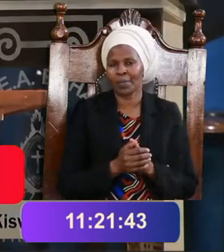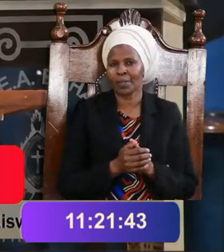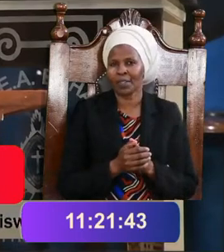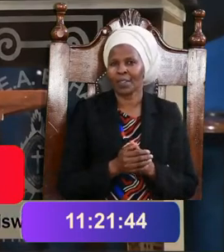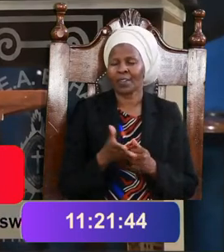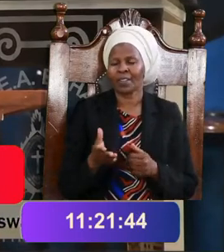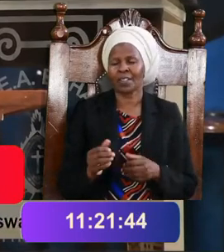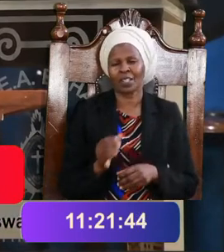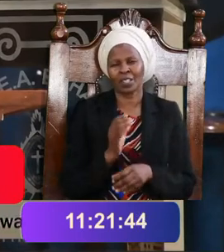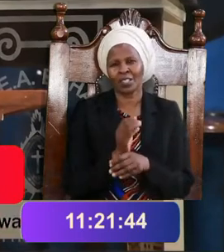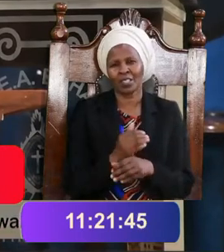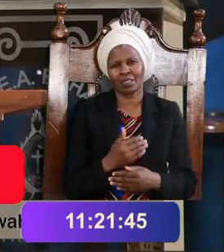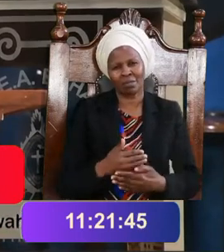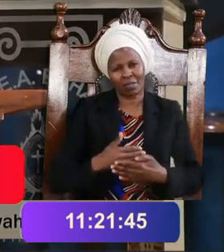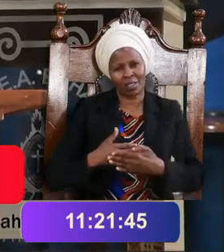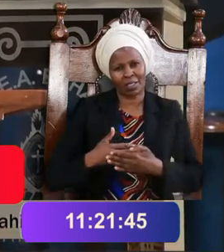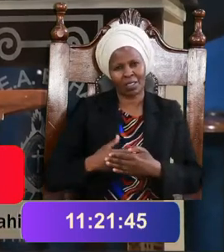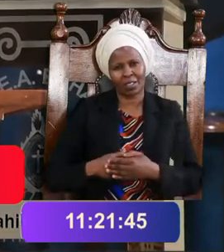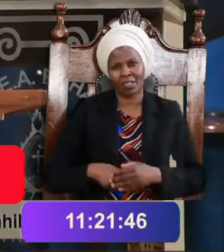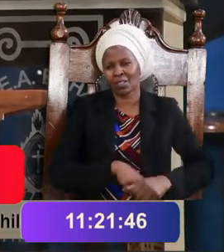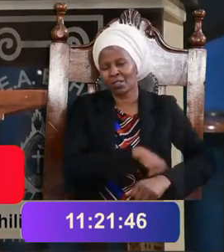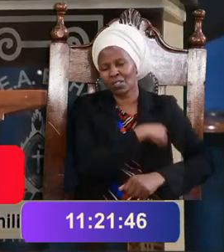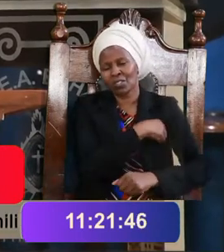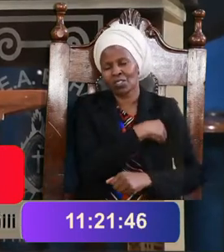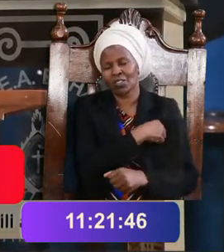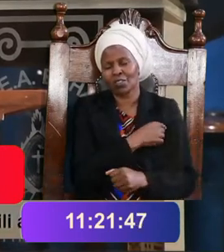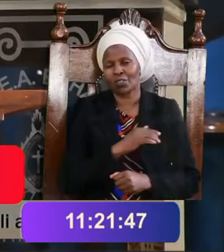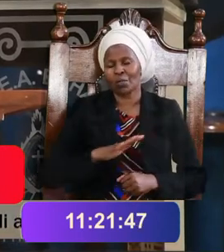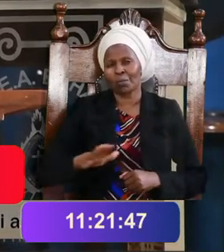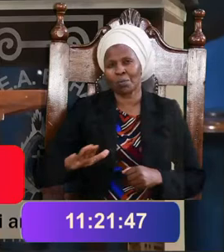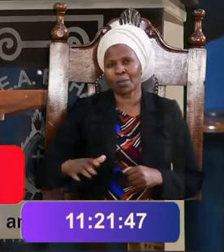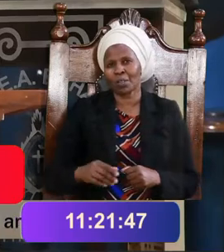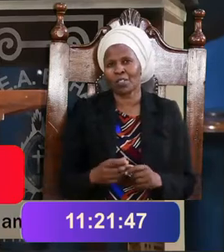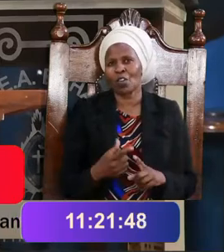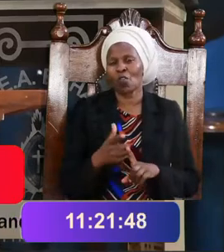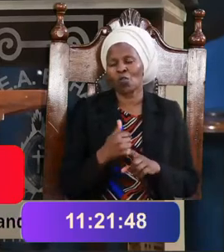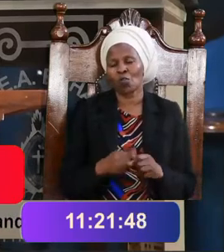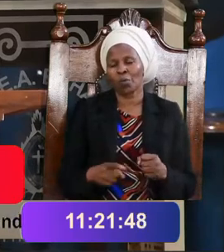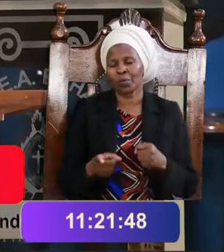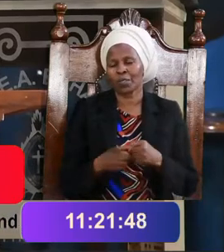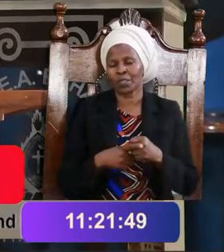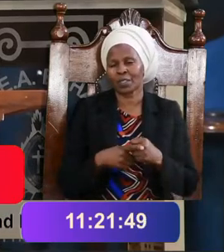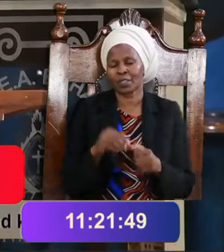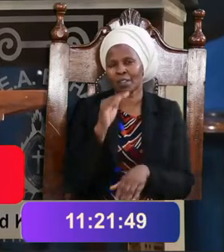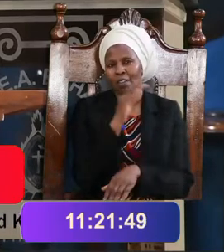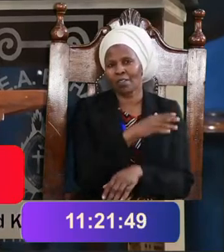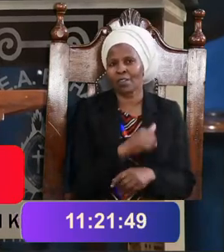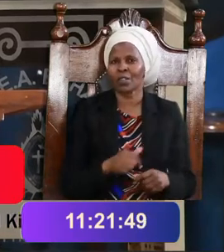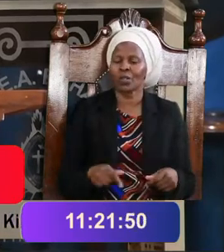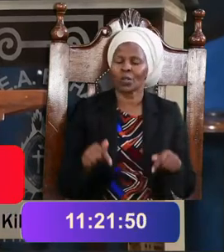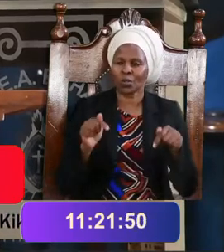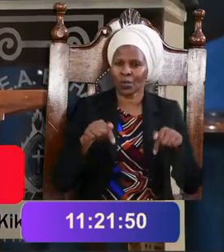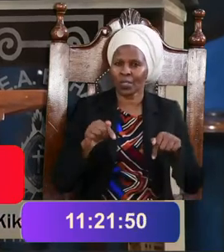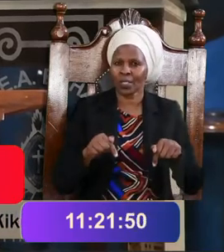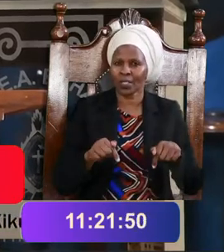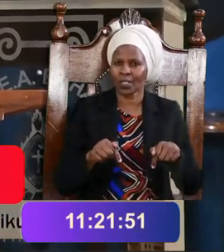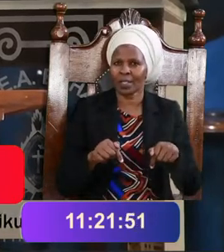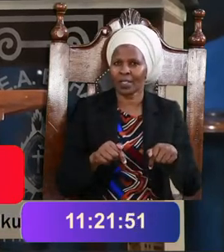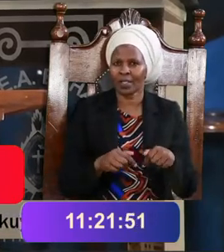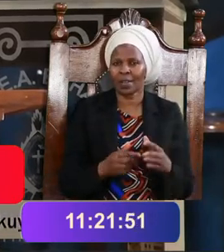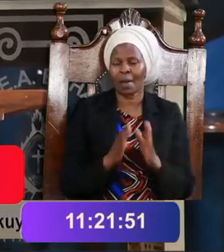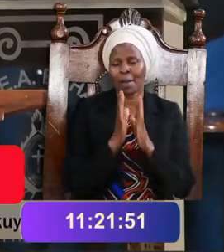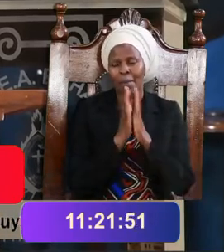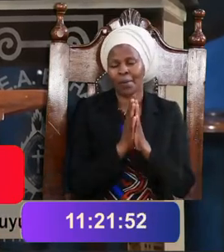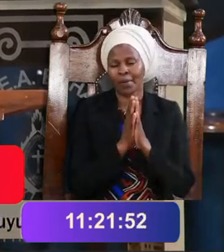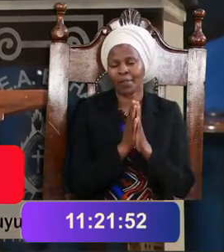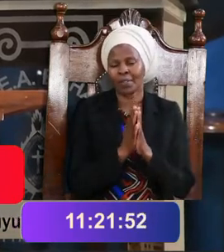opposite kwake karibu na kwa shift kuanzia saa 12. Pia leo itakuwa tu saa 12